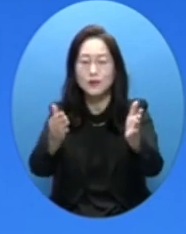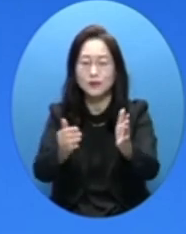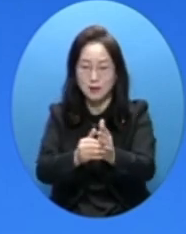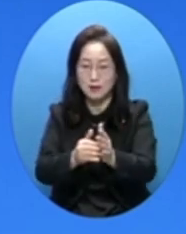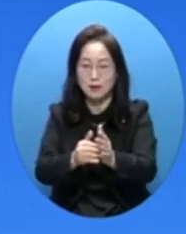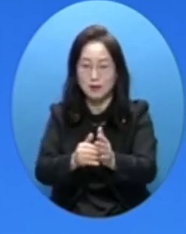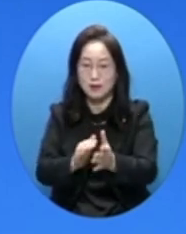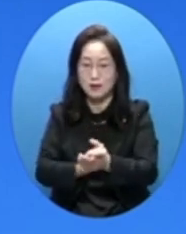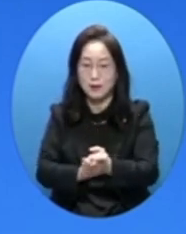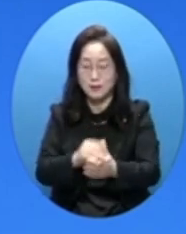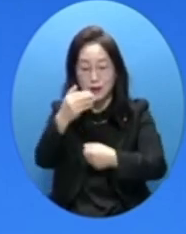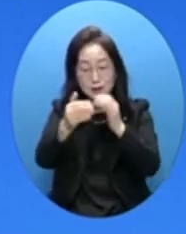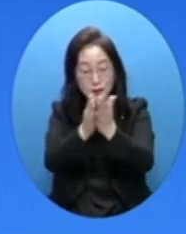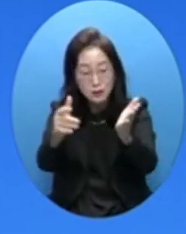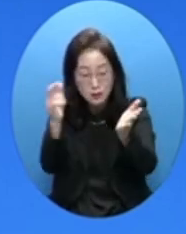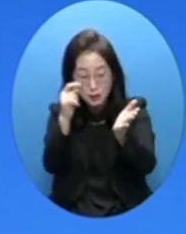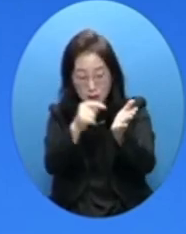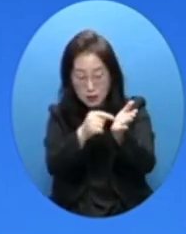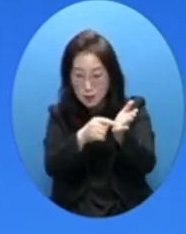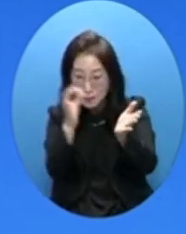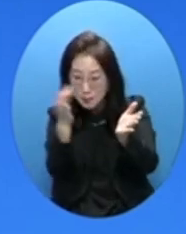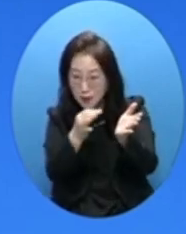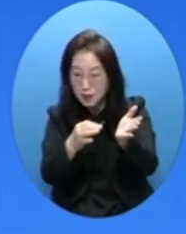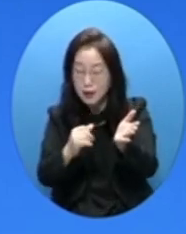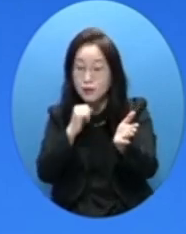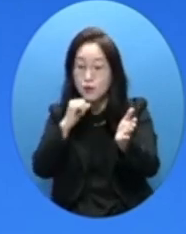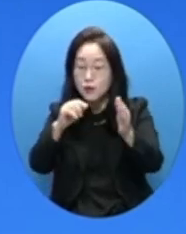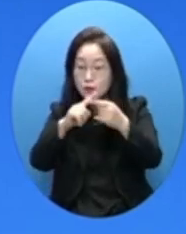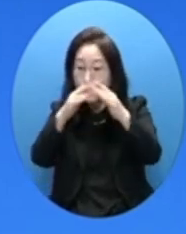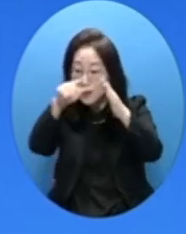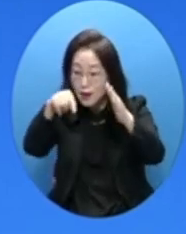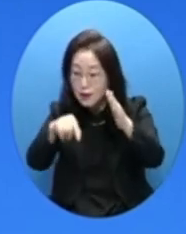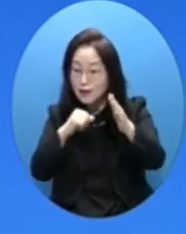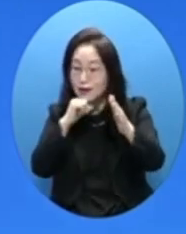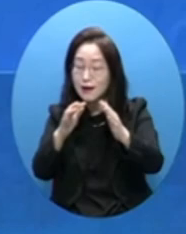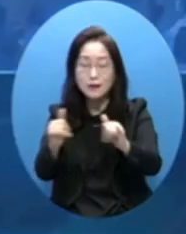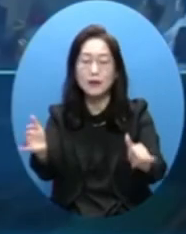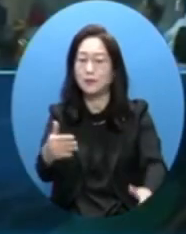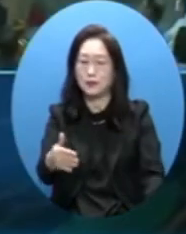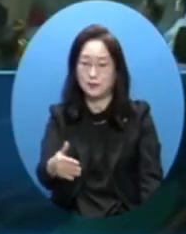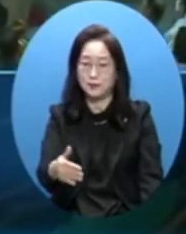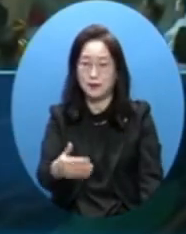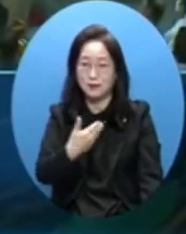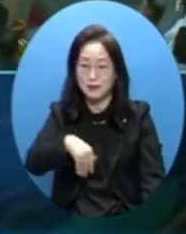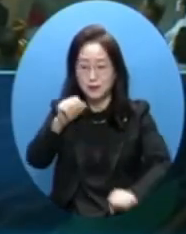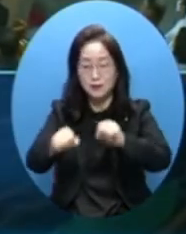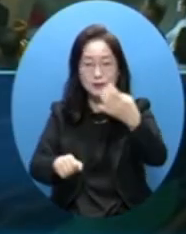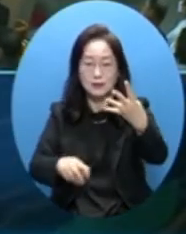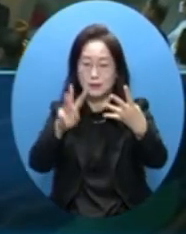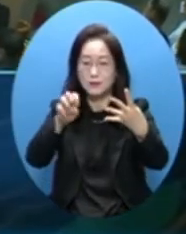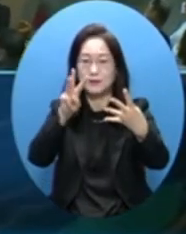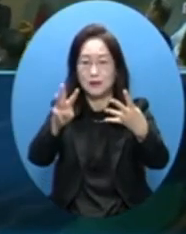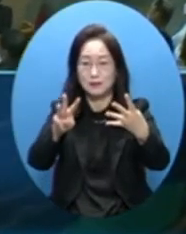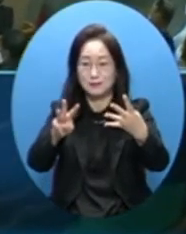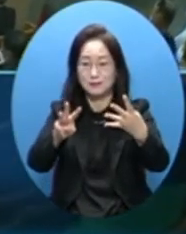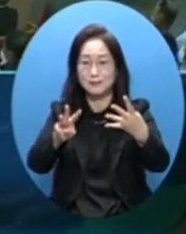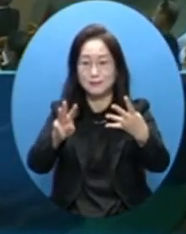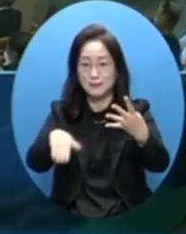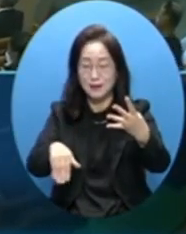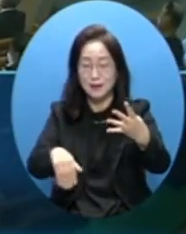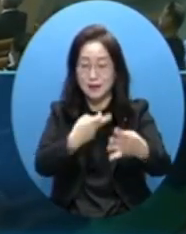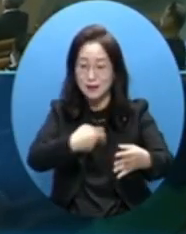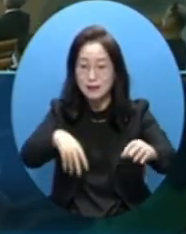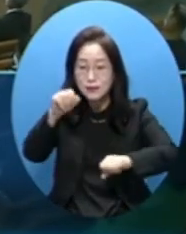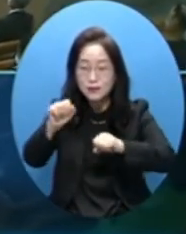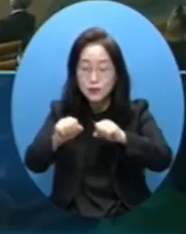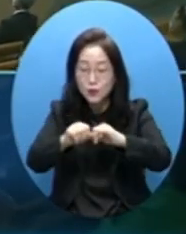성경을 보니까 교회 내 궁핍한 자가 없었더라. 사도행전 4장 33절로 35절입니다. 사도들이